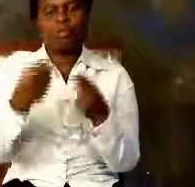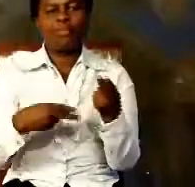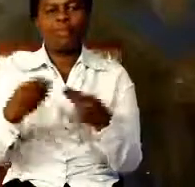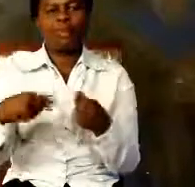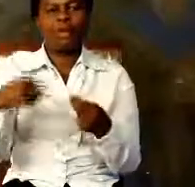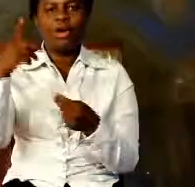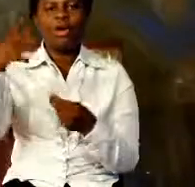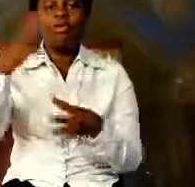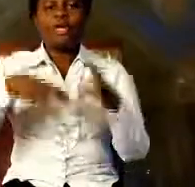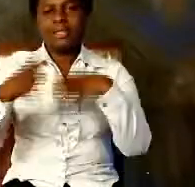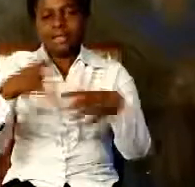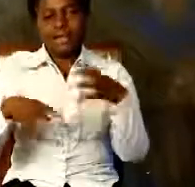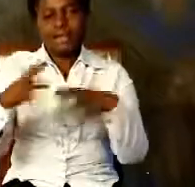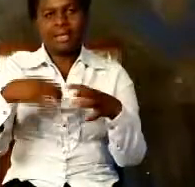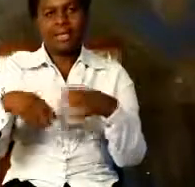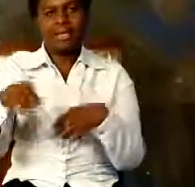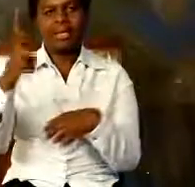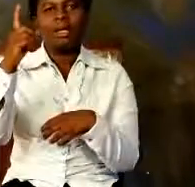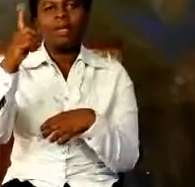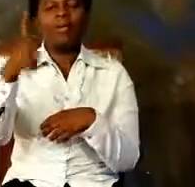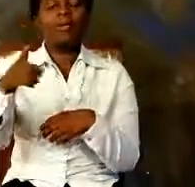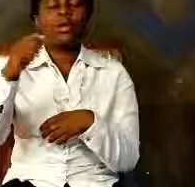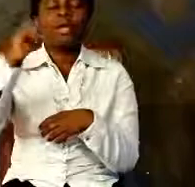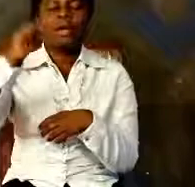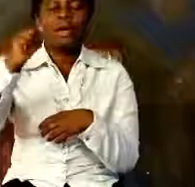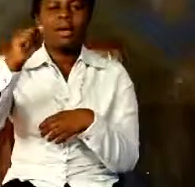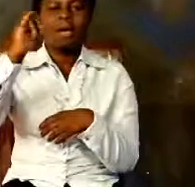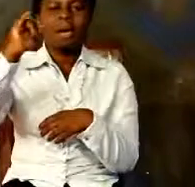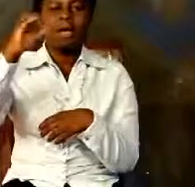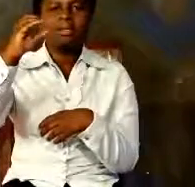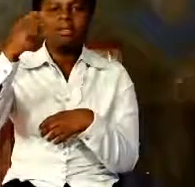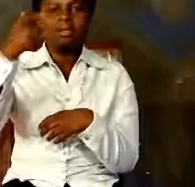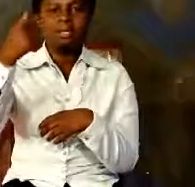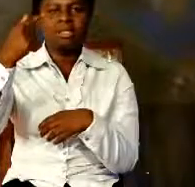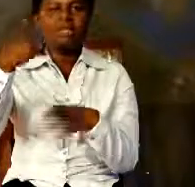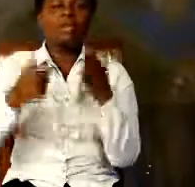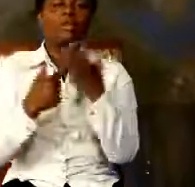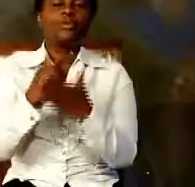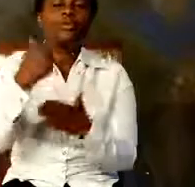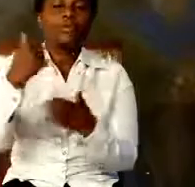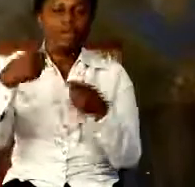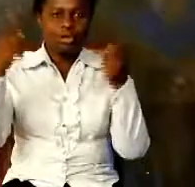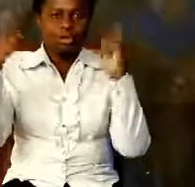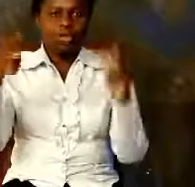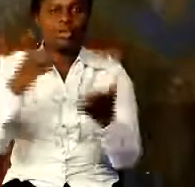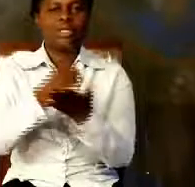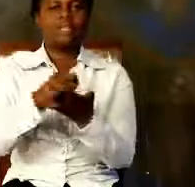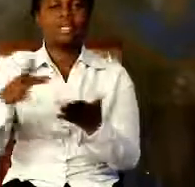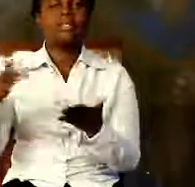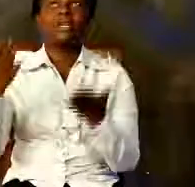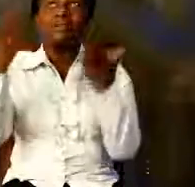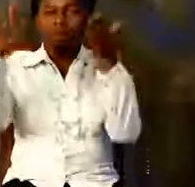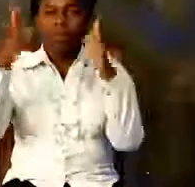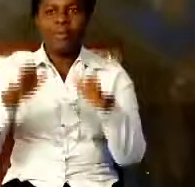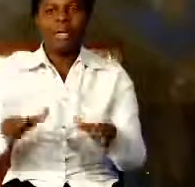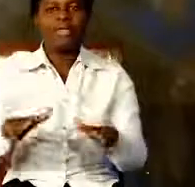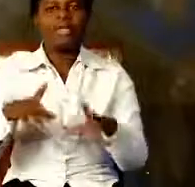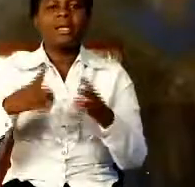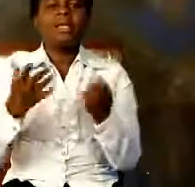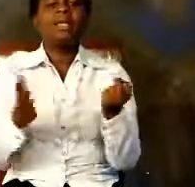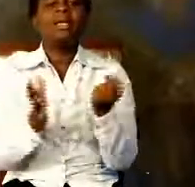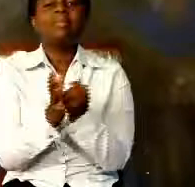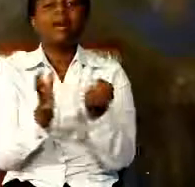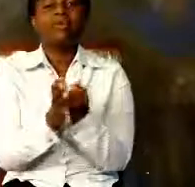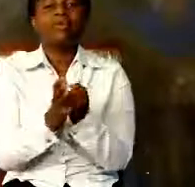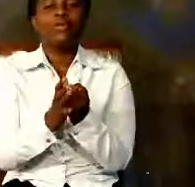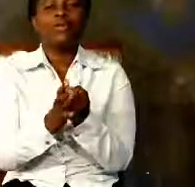kule Changanyikeni, kule ko ICT kutoka University of Dar es Salaam. Mungu awabariki. Lakini Magufuli